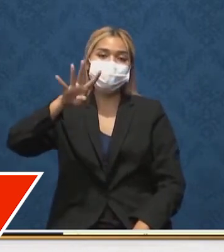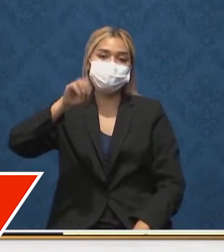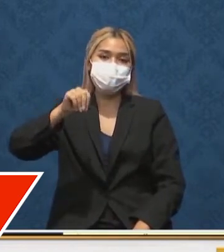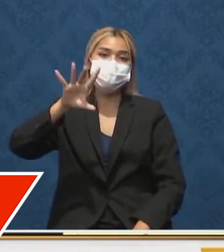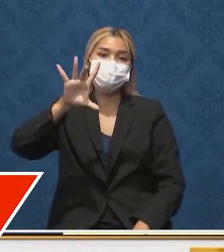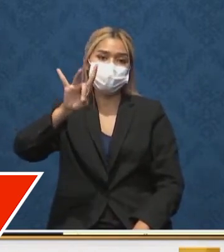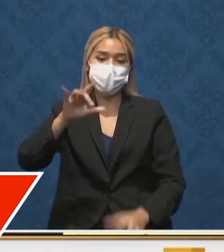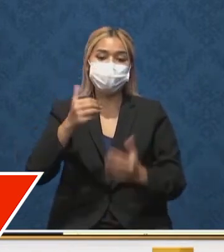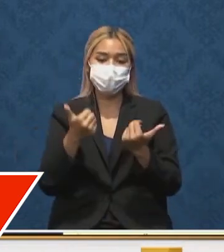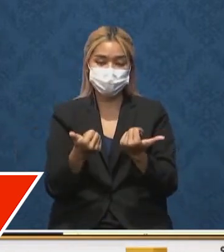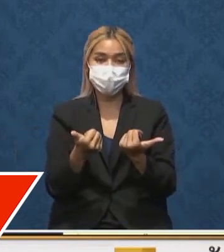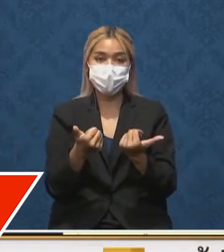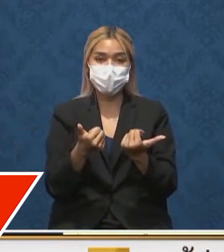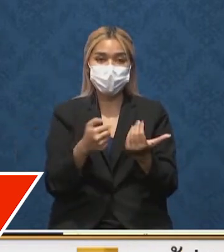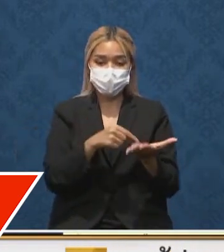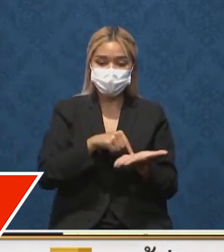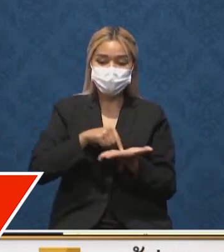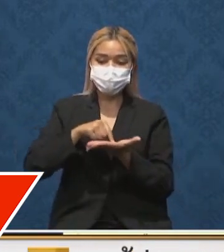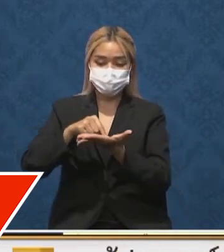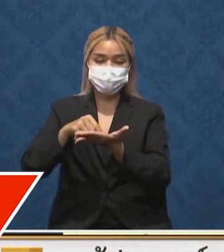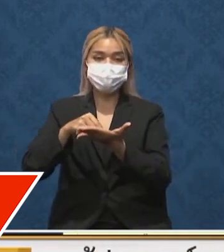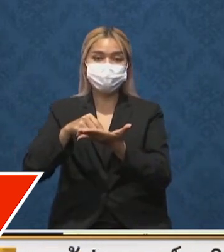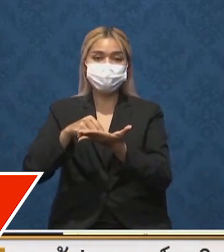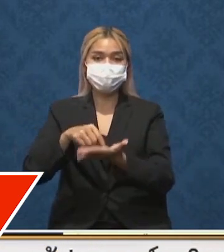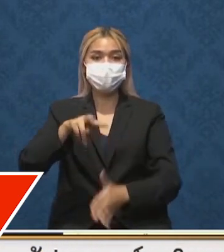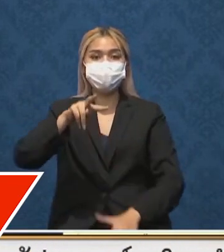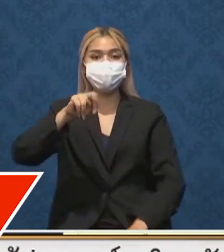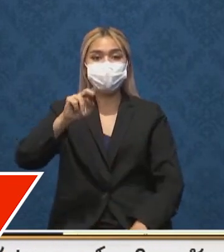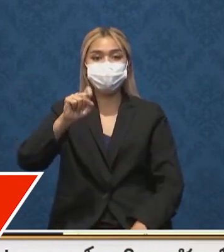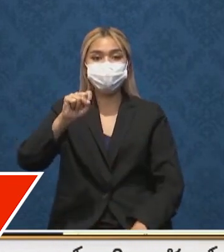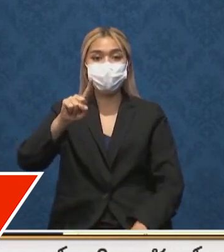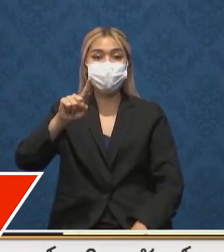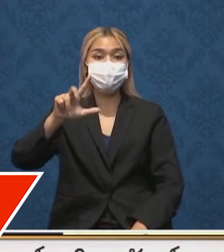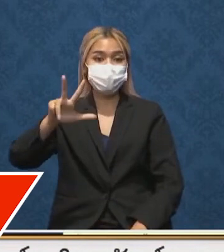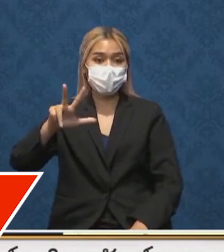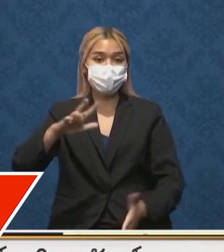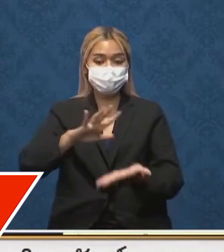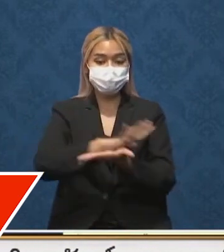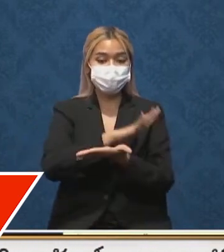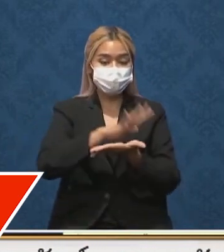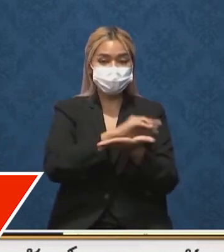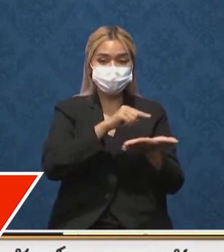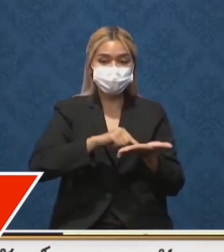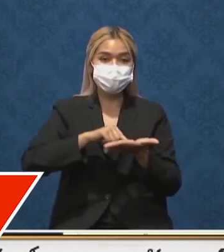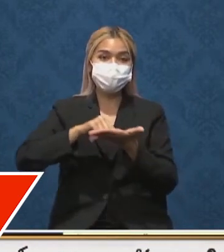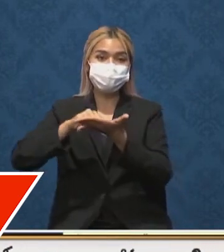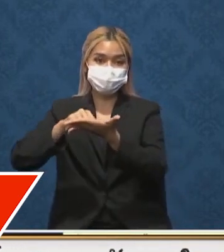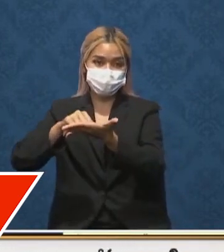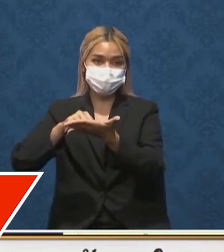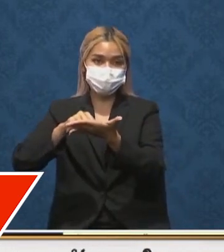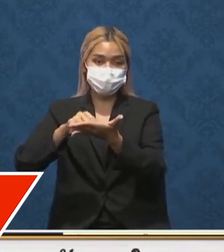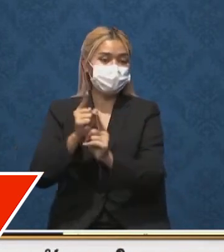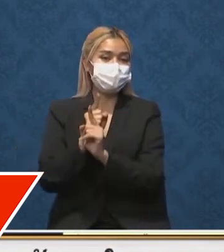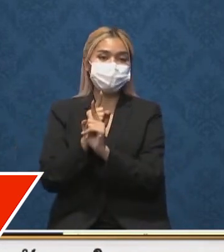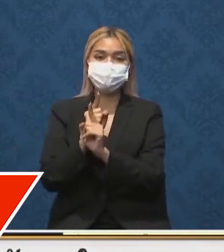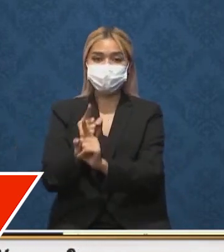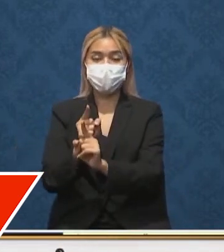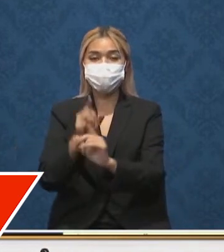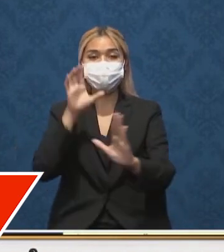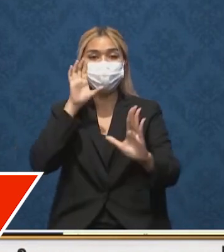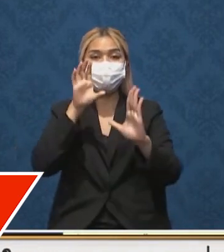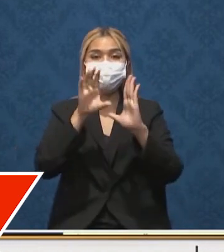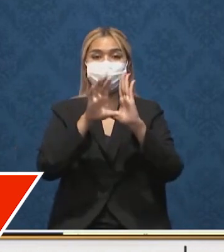นศ 3ในปี 25 120ซึ่งเป็นการออกเอกสารนส3กตามภาพถ่ายทาง